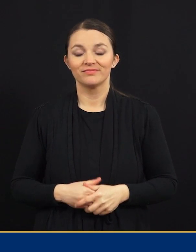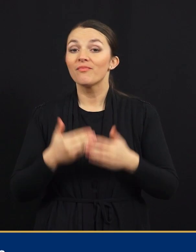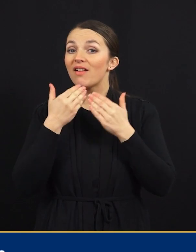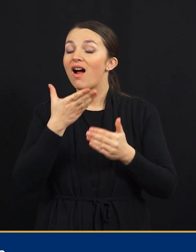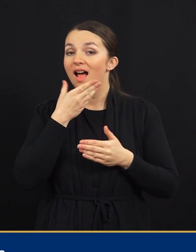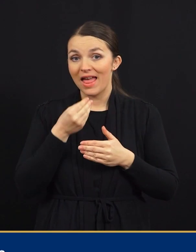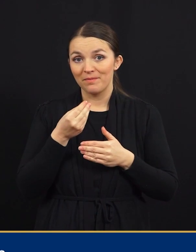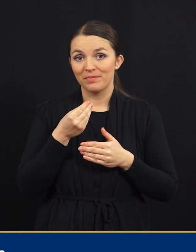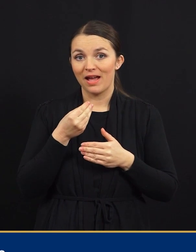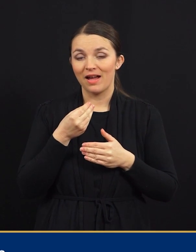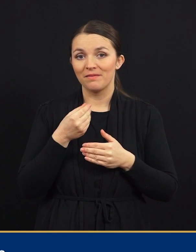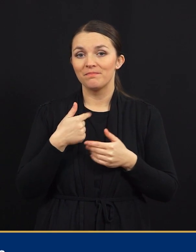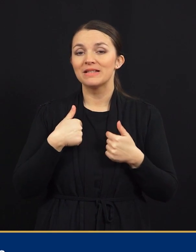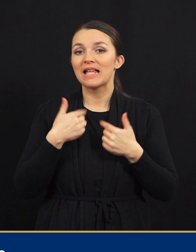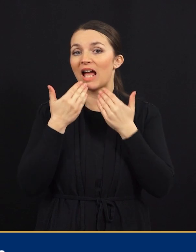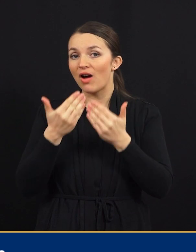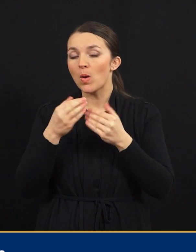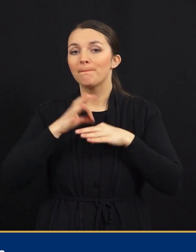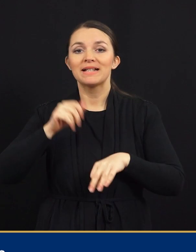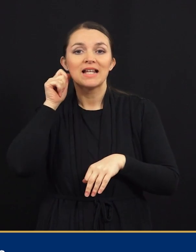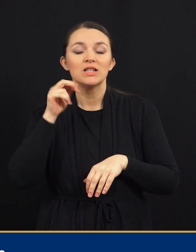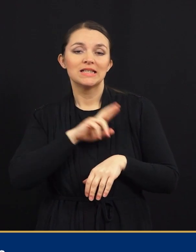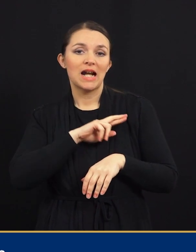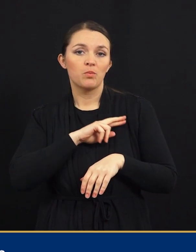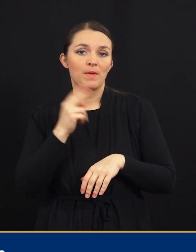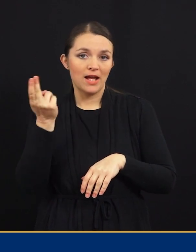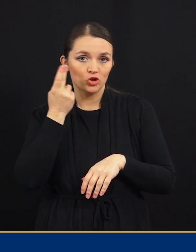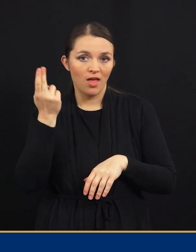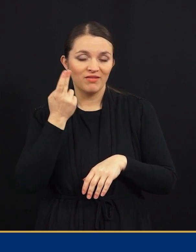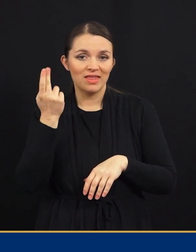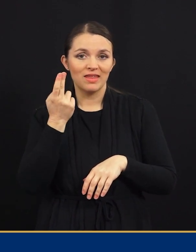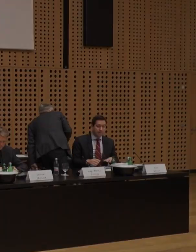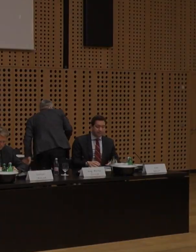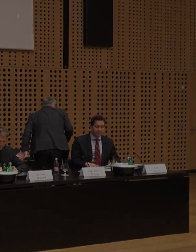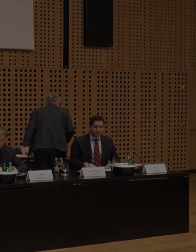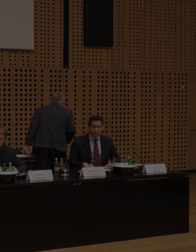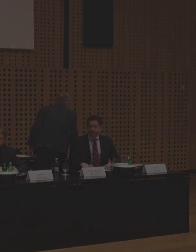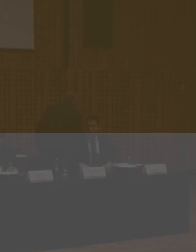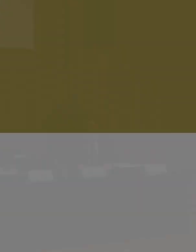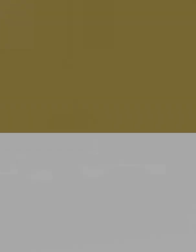Hvala lepa, se zahvaljujem predsednici Republike Slovenije. Zdaj